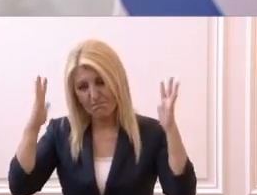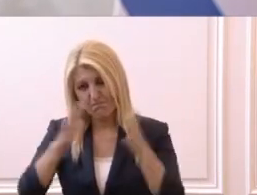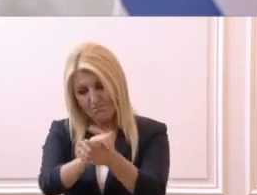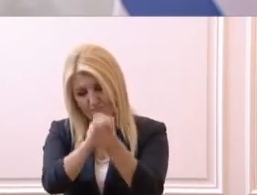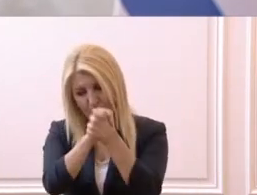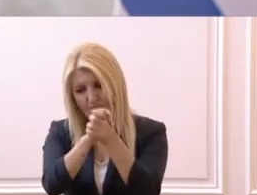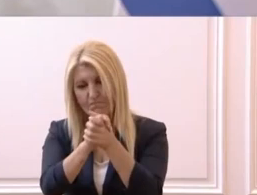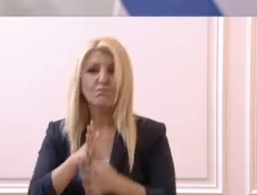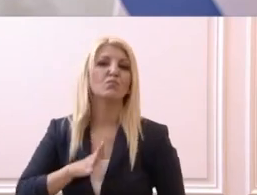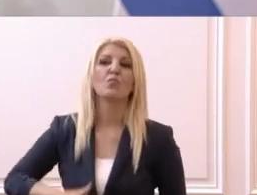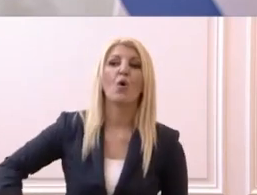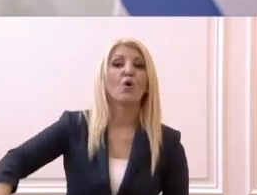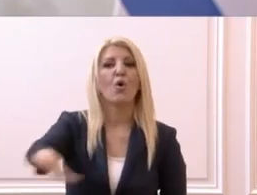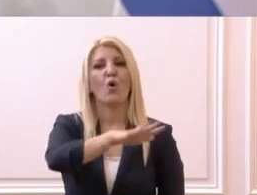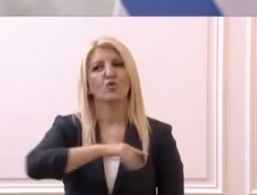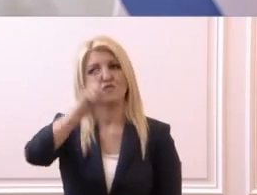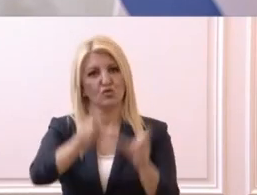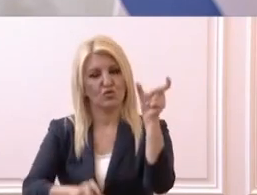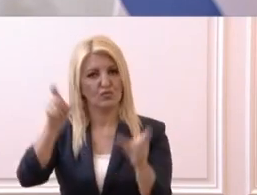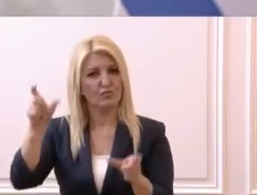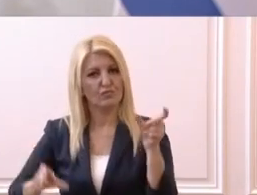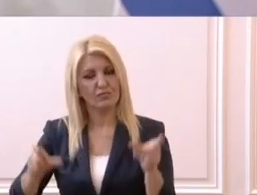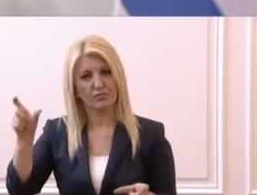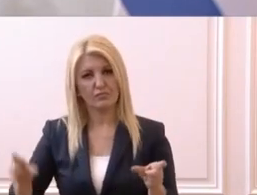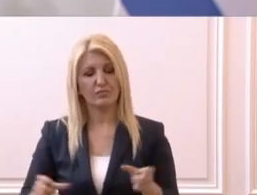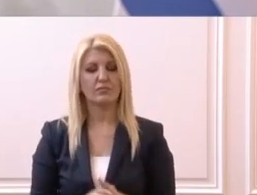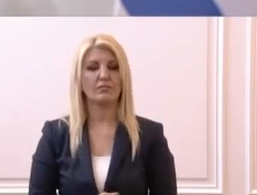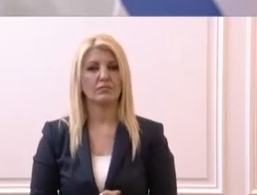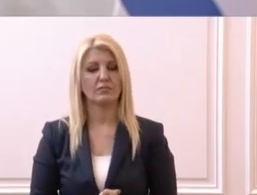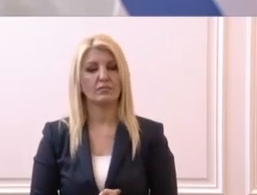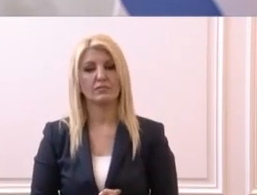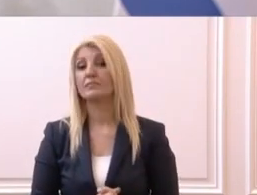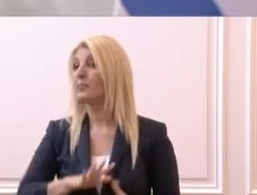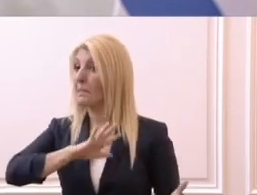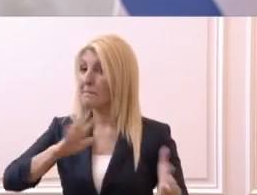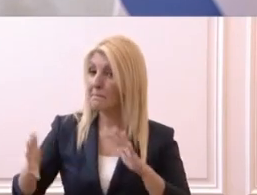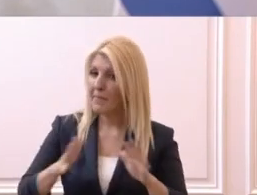ιδιαίτερα αυτούς τους 16 μήνες. Και αναφέρομαι στους περίπου